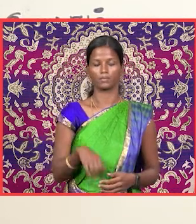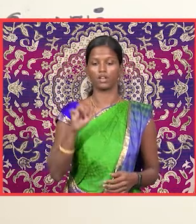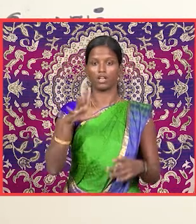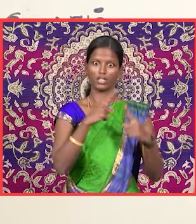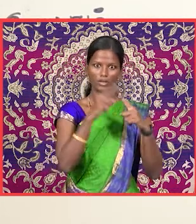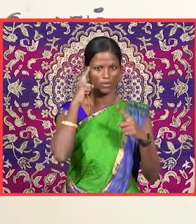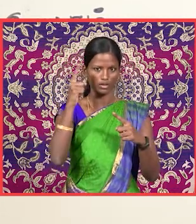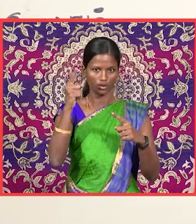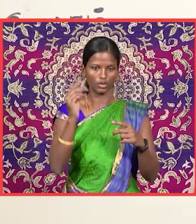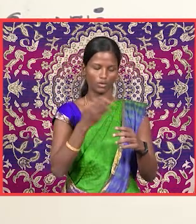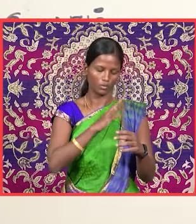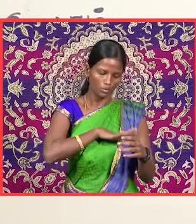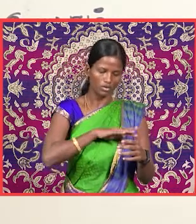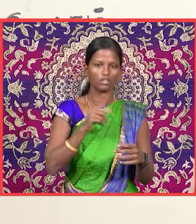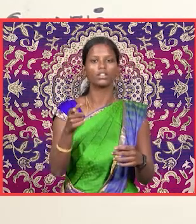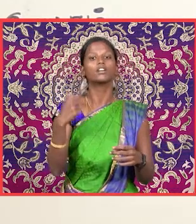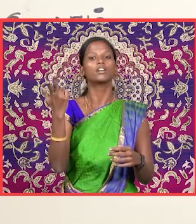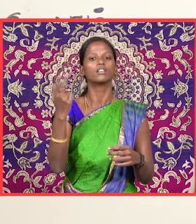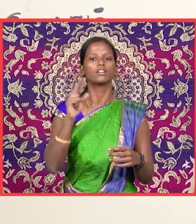ரெண்டையும் கேன்சல் பண்ணிக்கலாம், 1 × 5